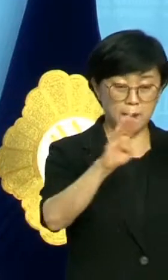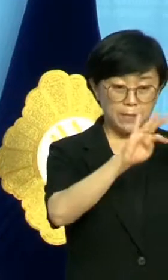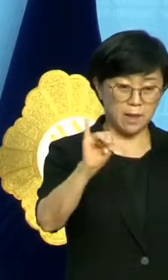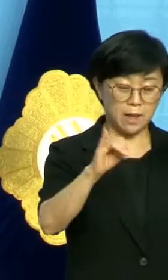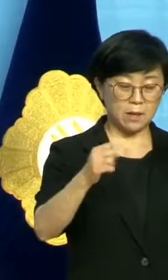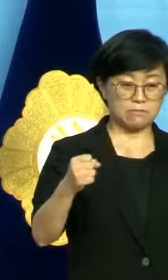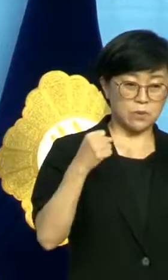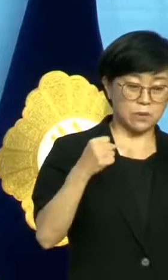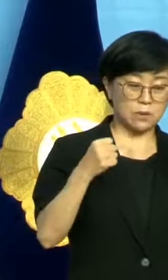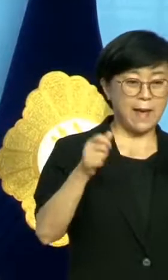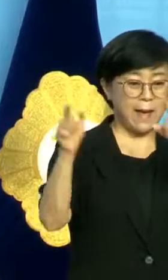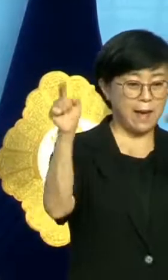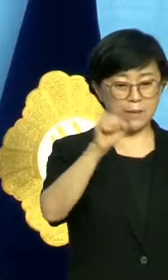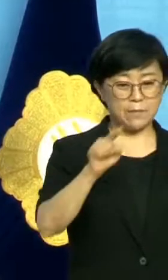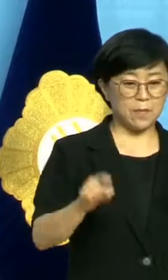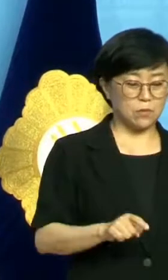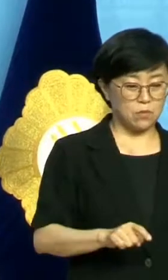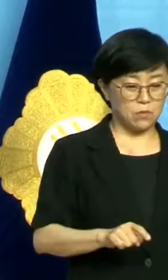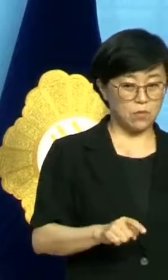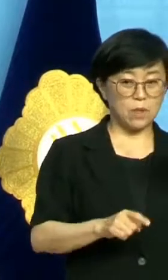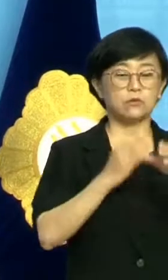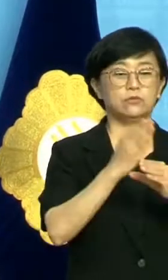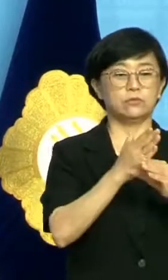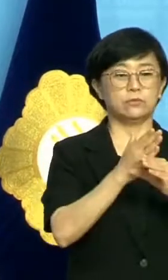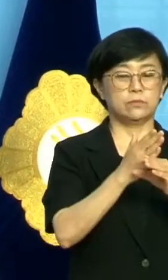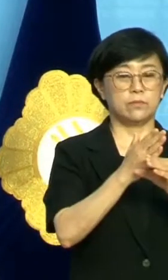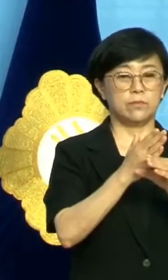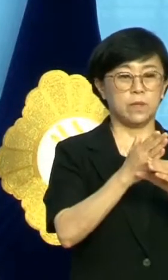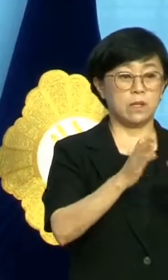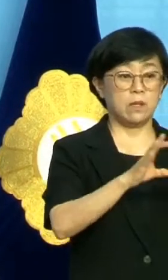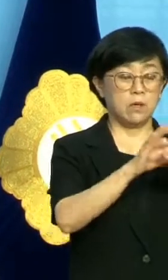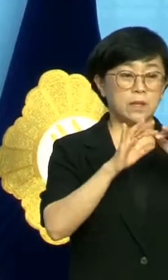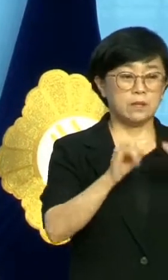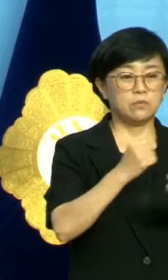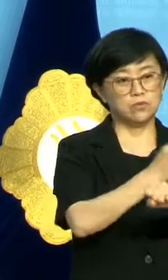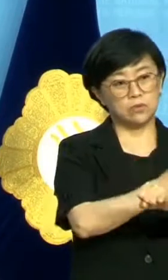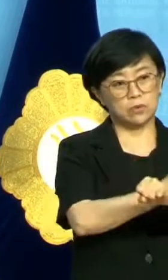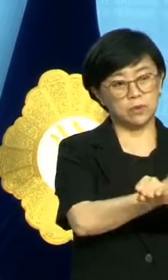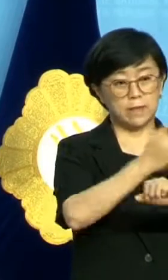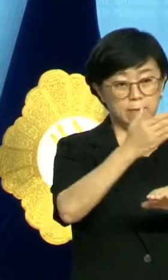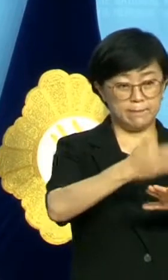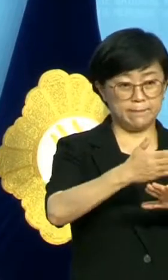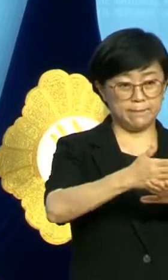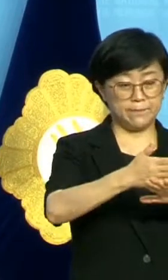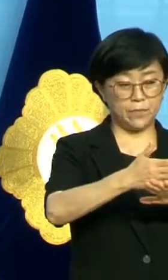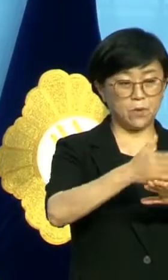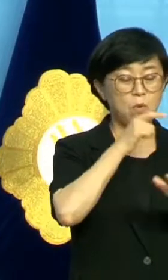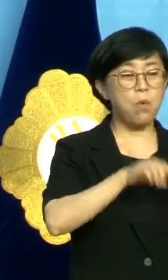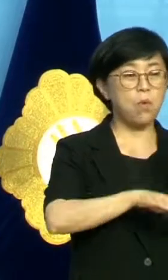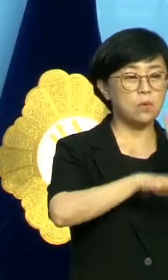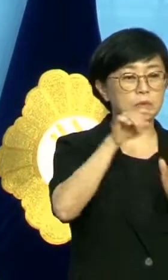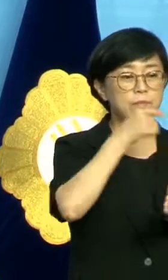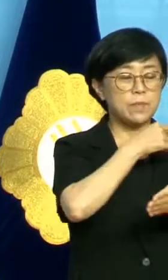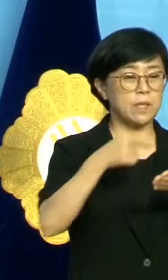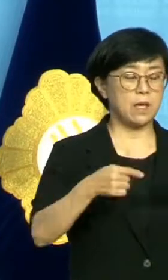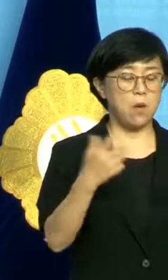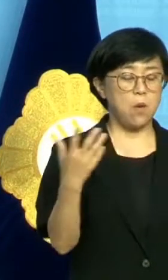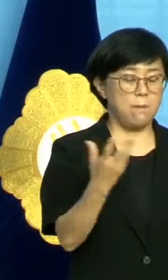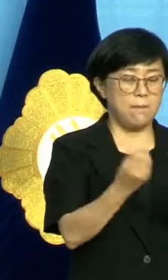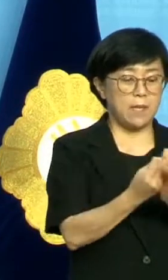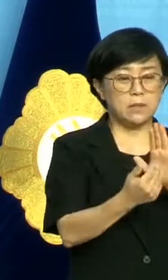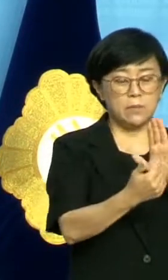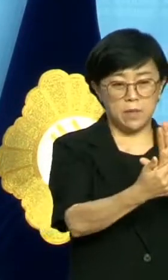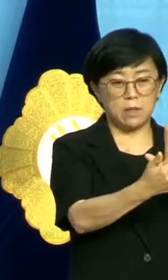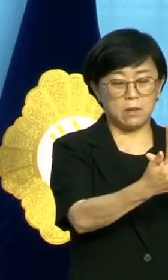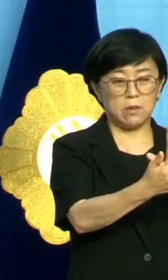키우며 한반도로 북상 하고 있습니다 관계자분들의 노고에 감사드리며 홍수 피해 예방에 만전을 기해 주실 것을